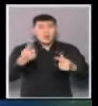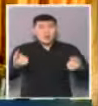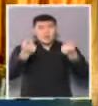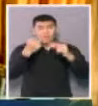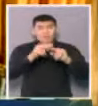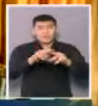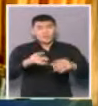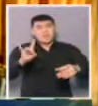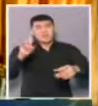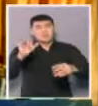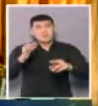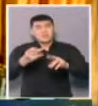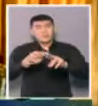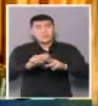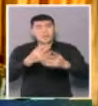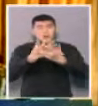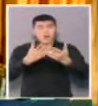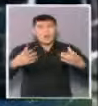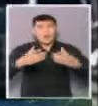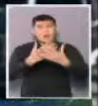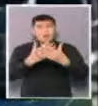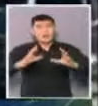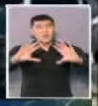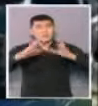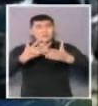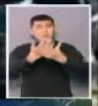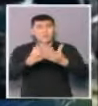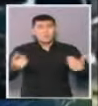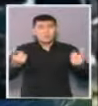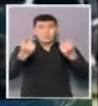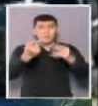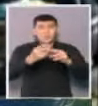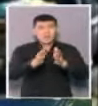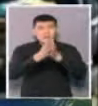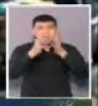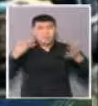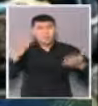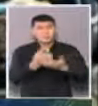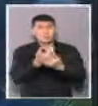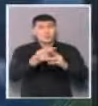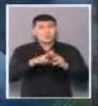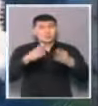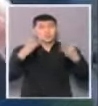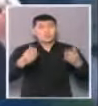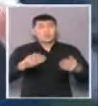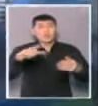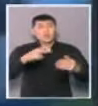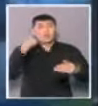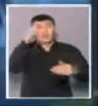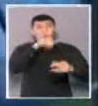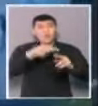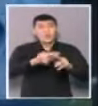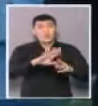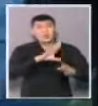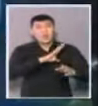возглавляемого Рыспаем Габдиевым, звучало со многих мировых сцен. Оркестр имел большой успех в сфере искусства. В 2000 году ему